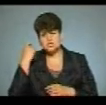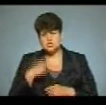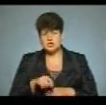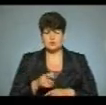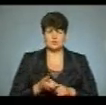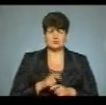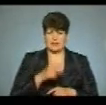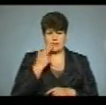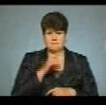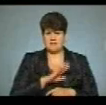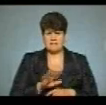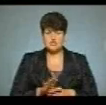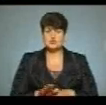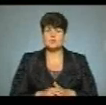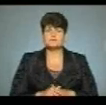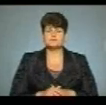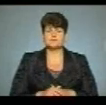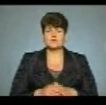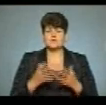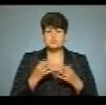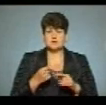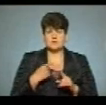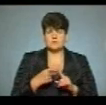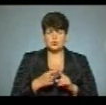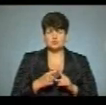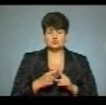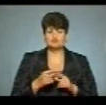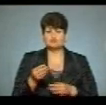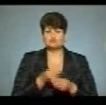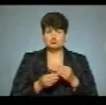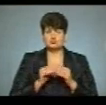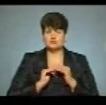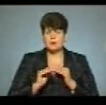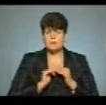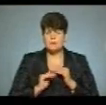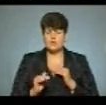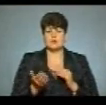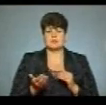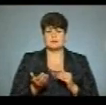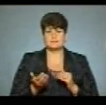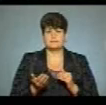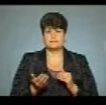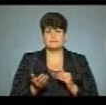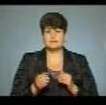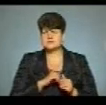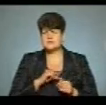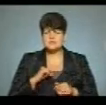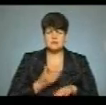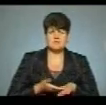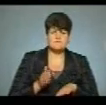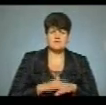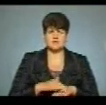сильно, непривично. Ще плюс штучне поле давало знаки. Найважче, напевно, що